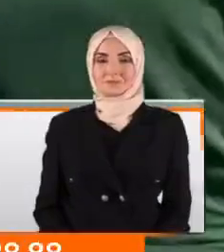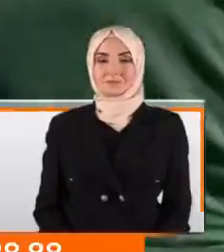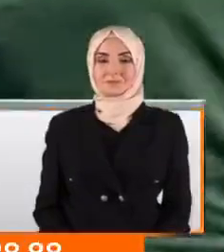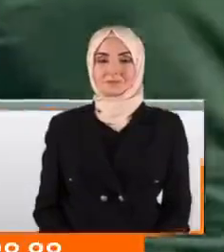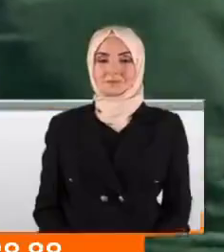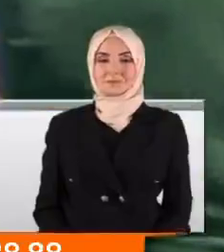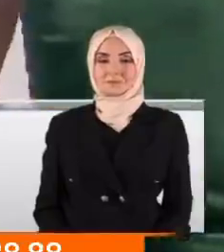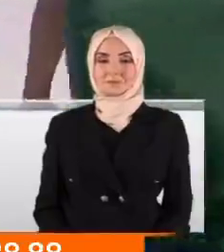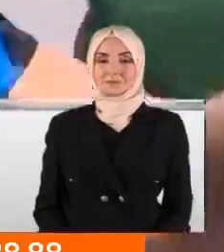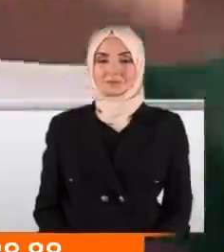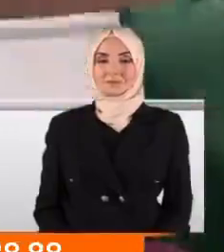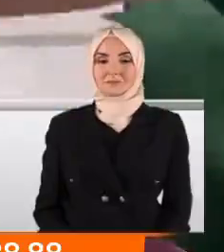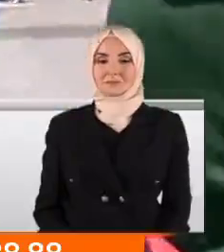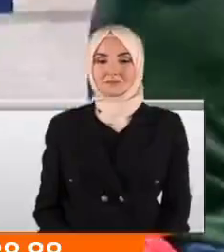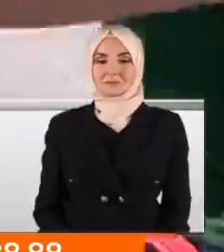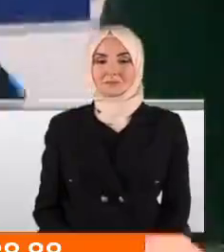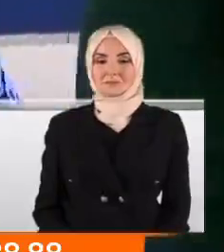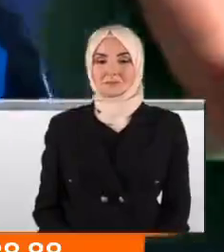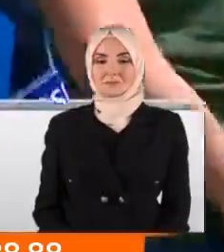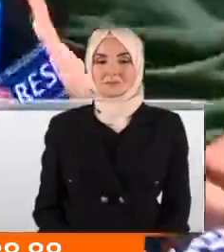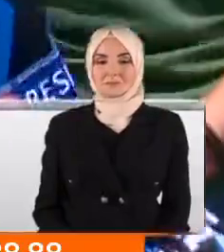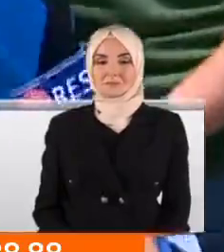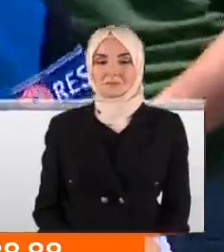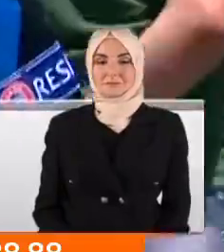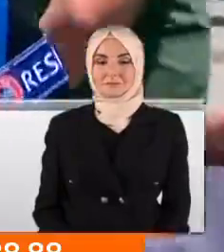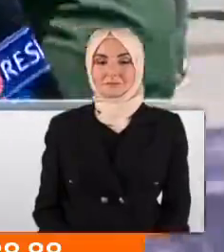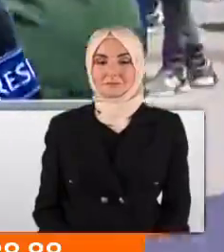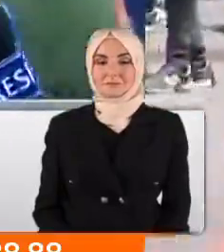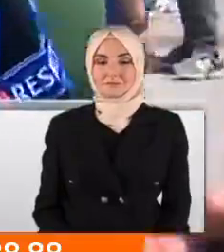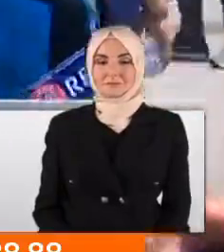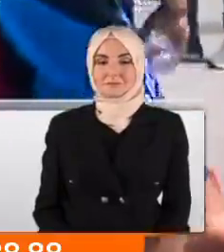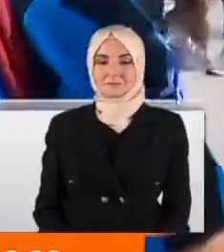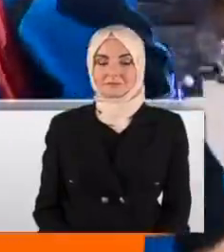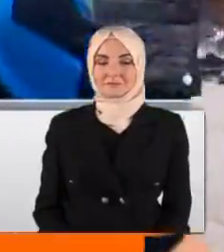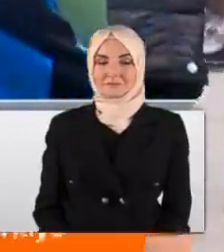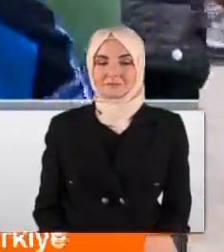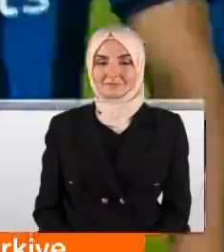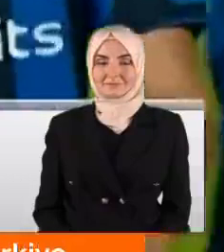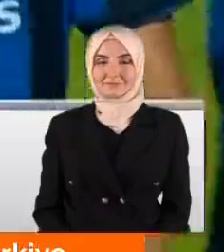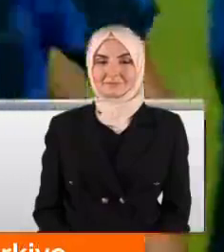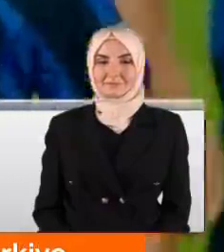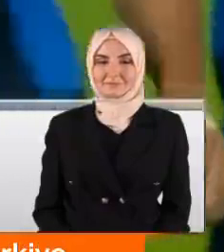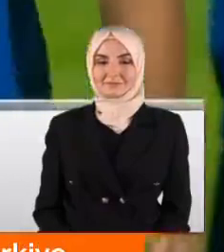Gündoğ. I love him. Porta Calhanoglu. Today, number one, Hakan Calhanoglu.